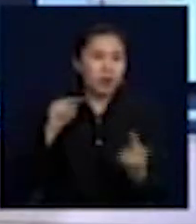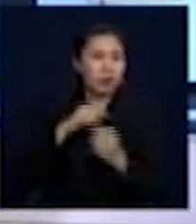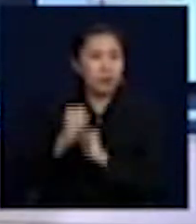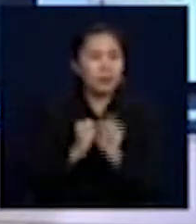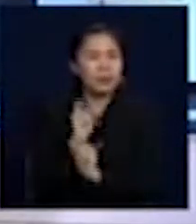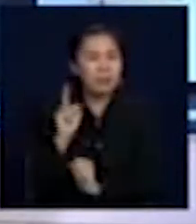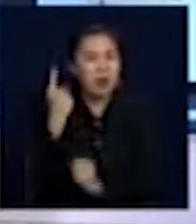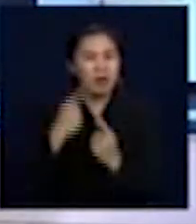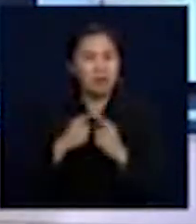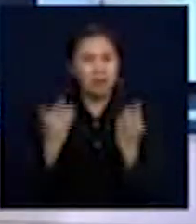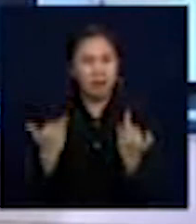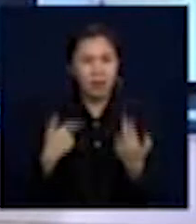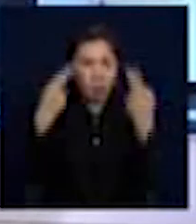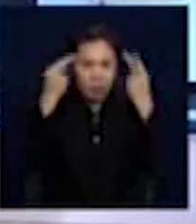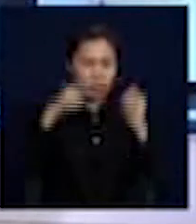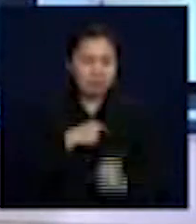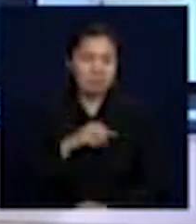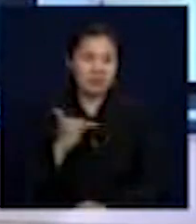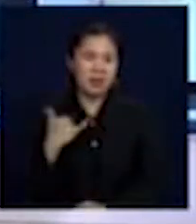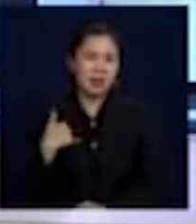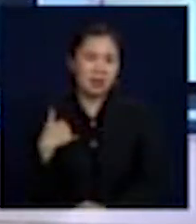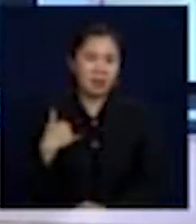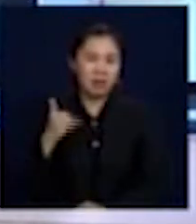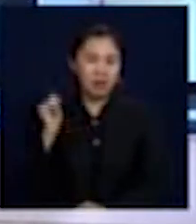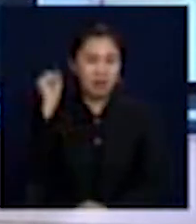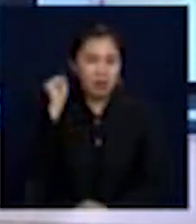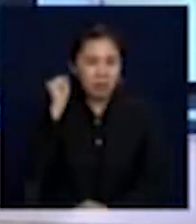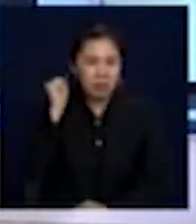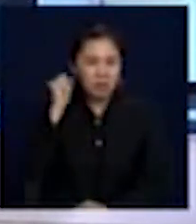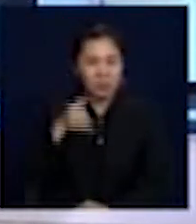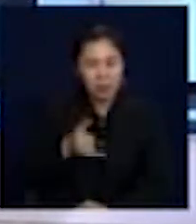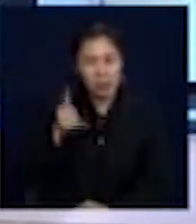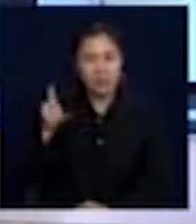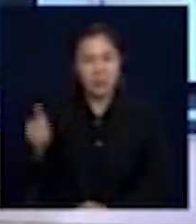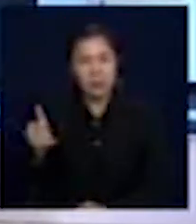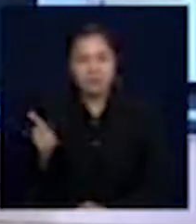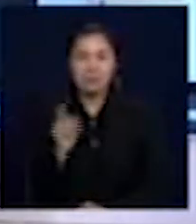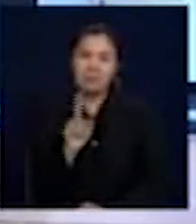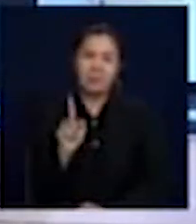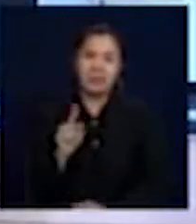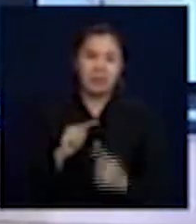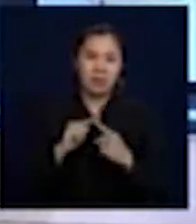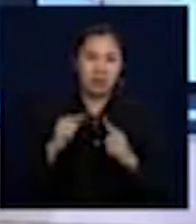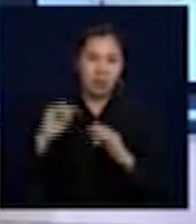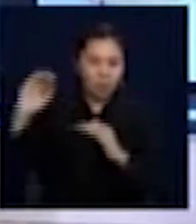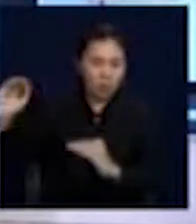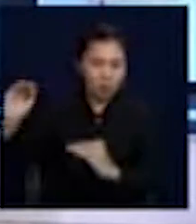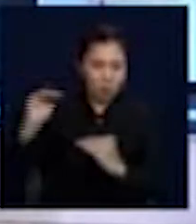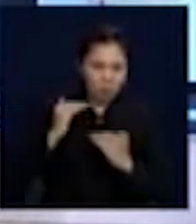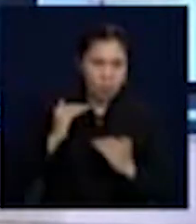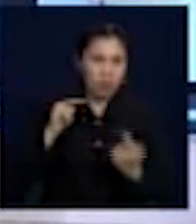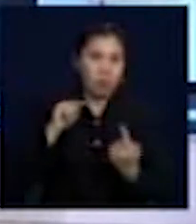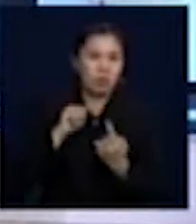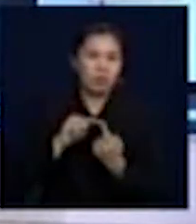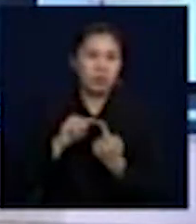กว่าท่านนายกเองก็ไม่แน่ใจเหมือนกันว่าท่านจะได้ขึ้นรถเมย์ NGV 21ธันวาคมนี้หรือเปล่านะฮะแต่ว่ากระบวนการนำเข้ารถเมย์ NGV ก็แ